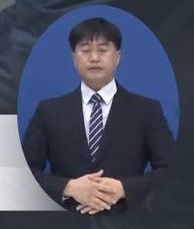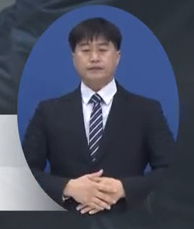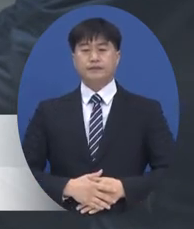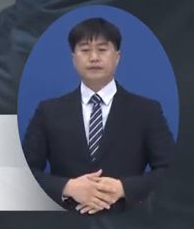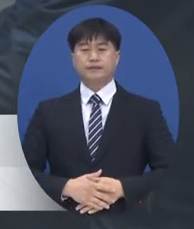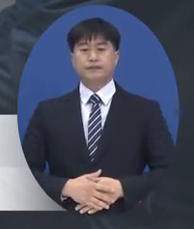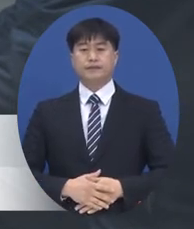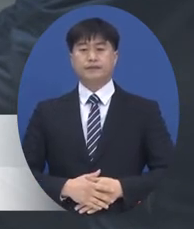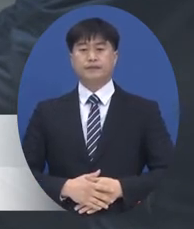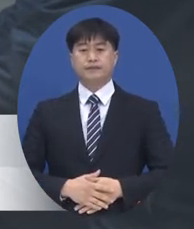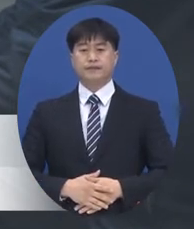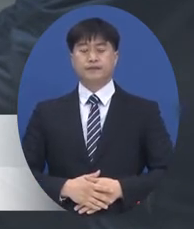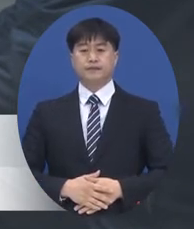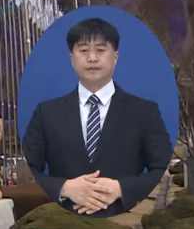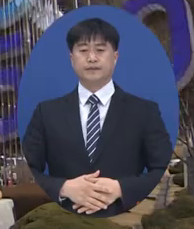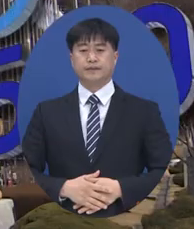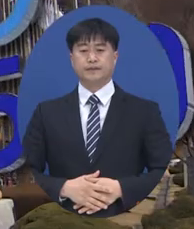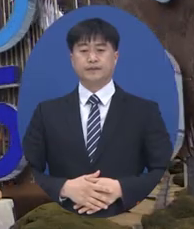기자가 취재했습니다.